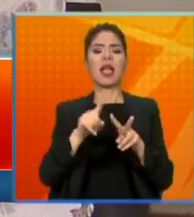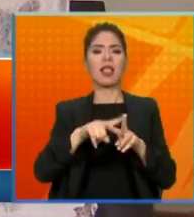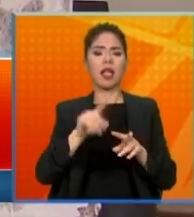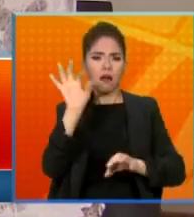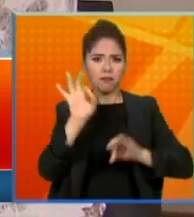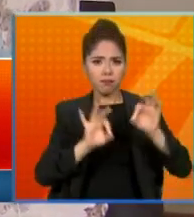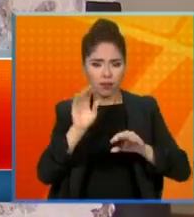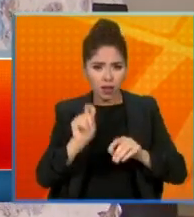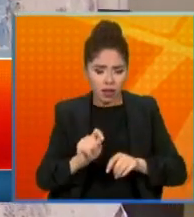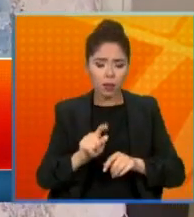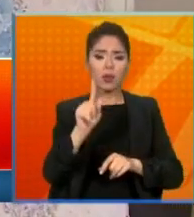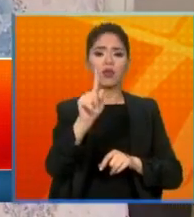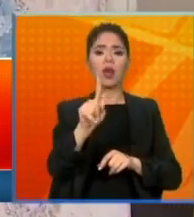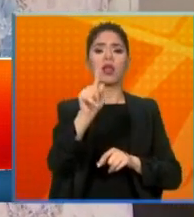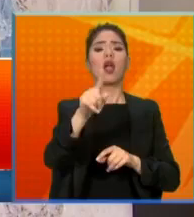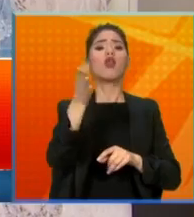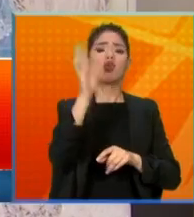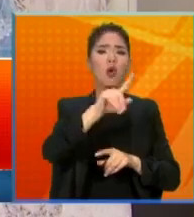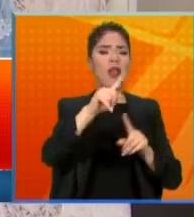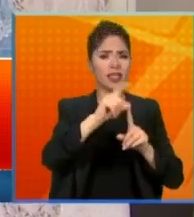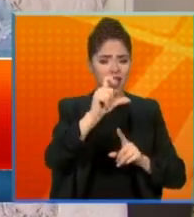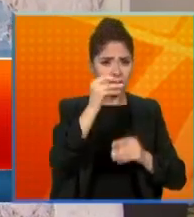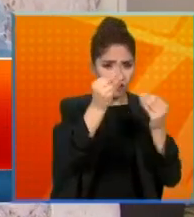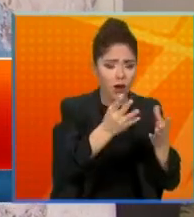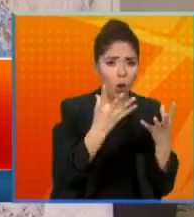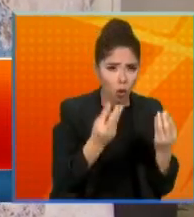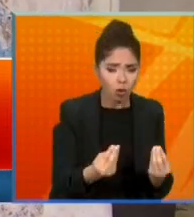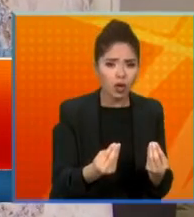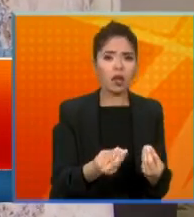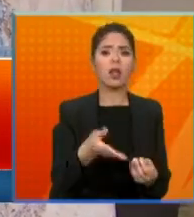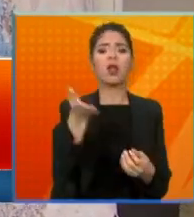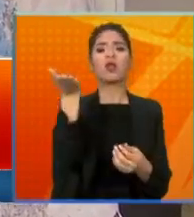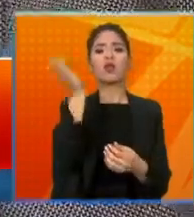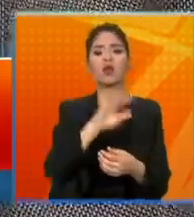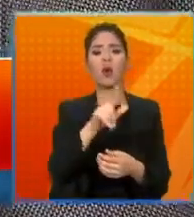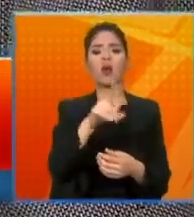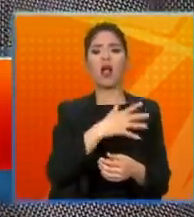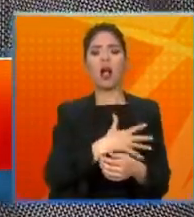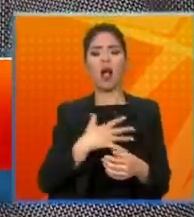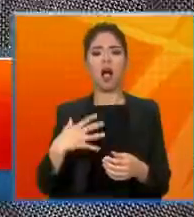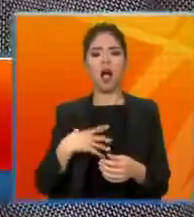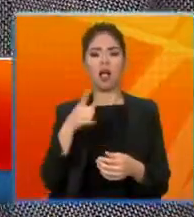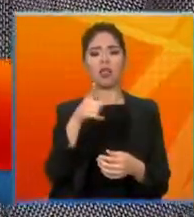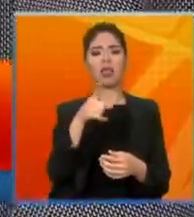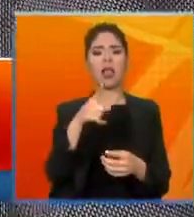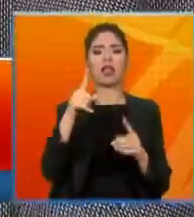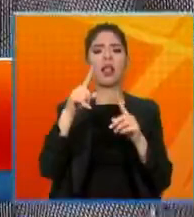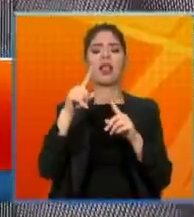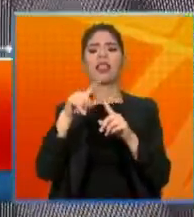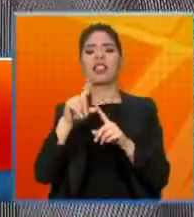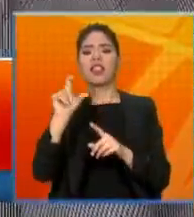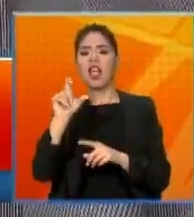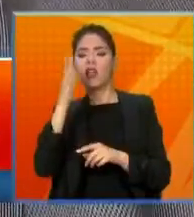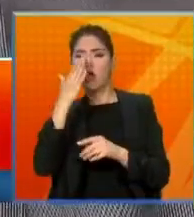yapılacaktı ve ardından kendisine bu nüfus cüzdanından verilecekti. Ancak annesinin de hayatta yaşarken nüfusa kaydı olmadığı